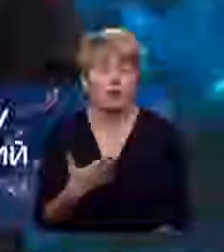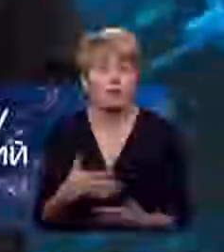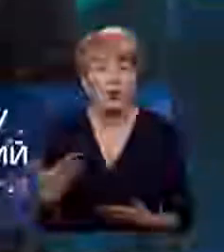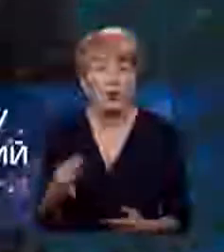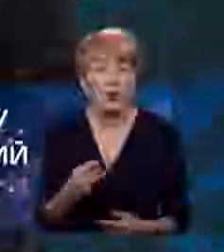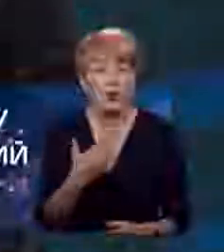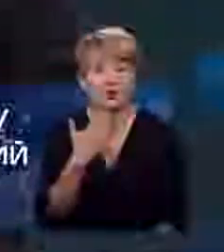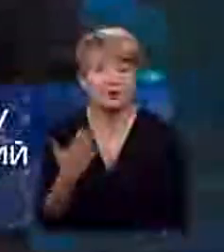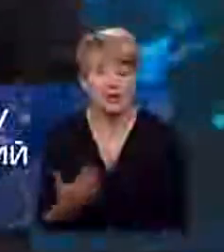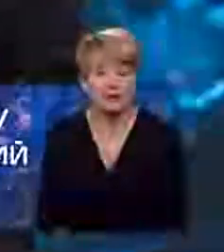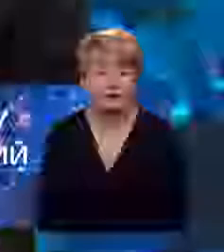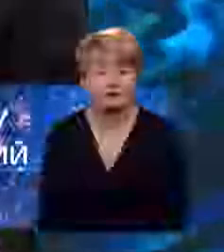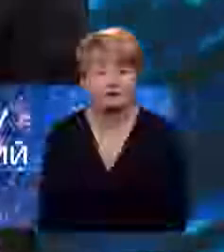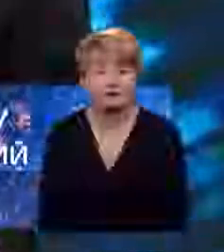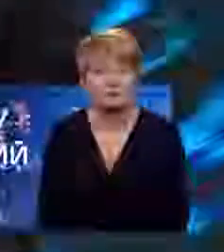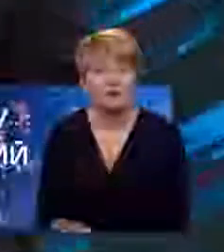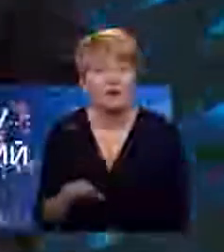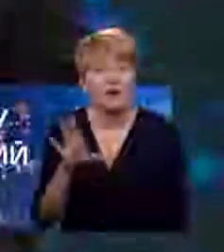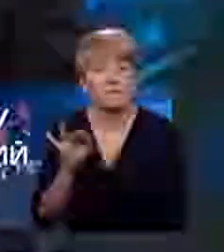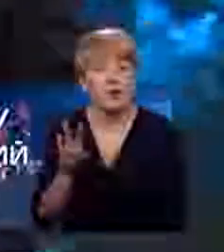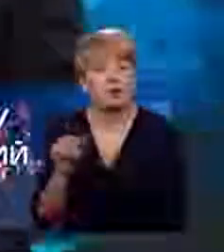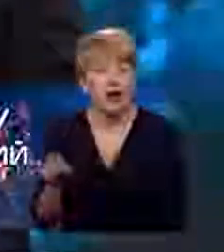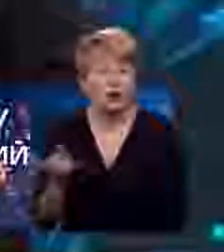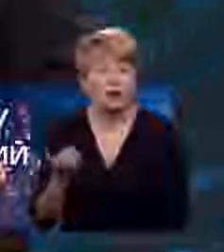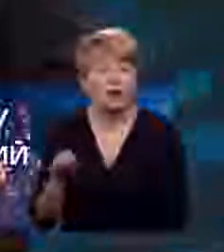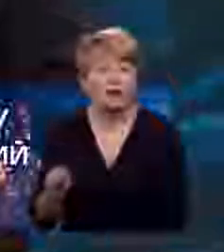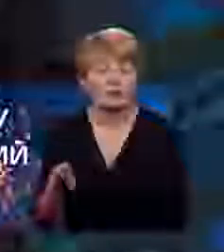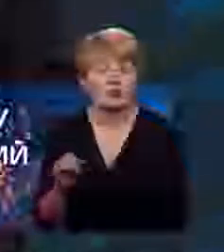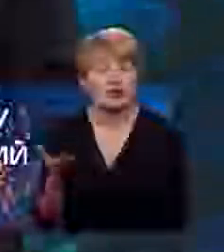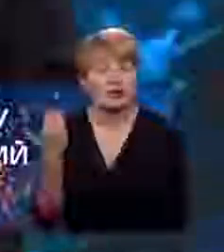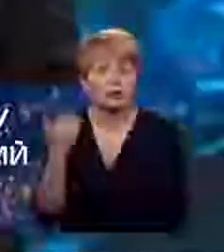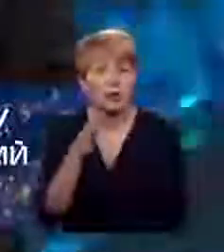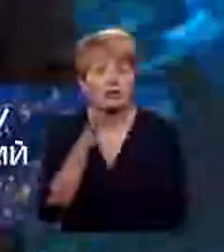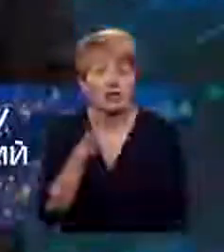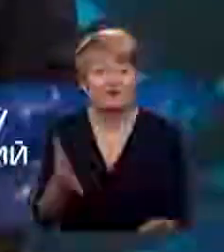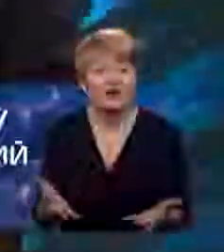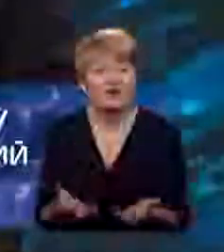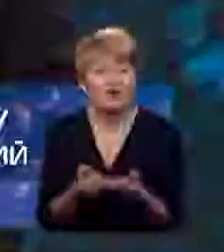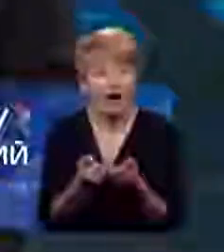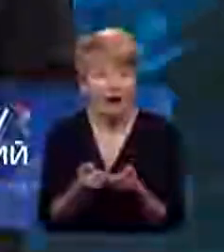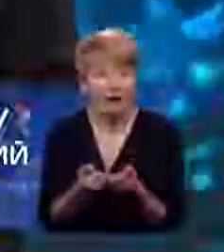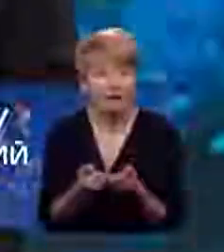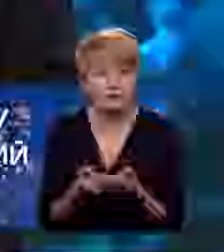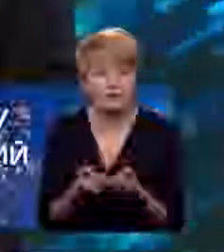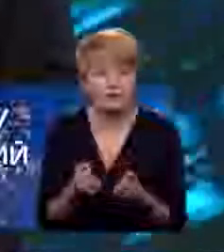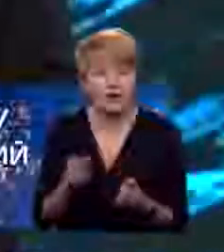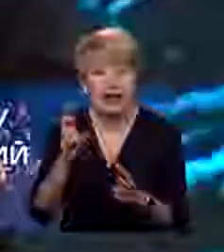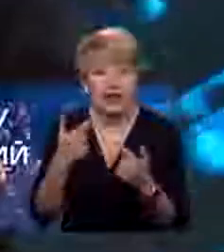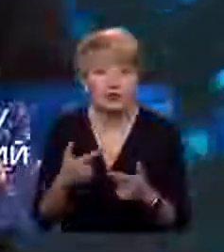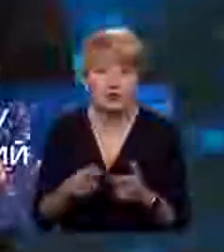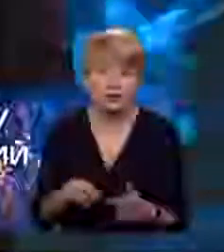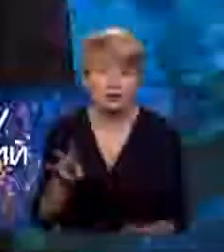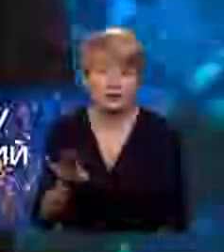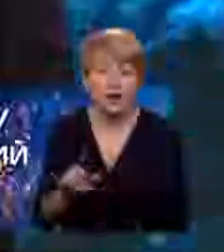одне. Вона, Юлія Тимошенко, на той час врятувала Україну? Ми могли всі